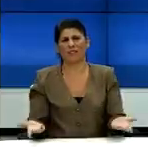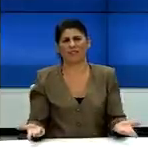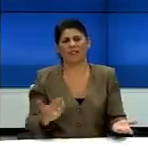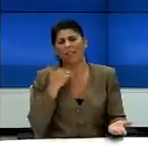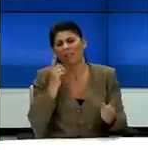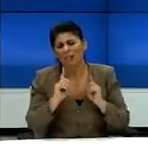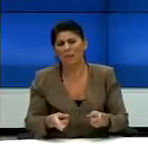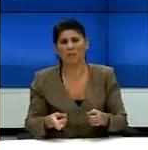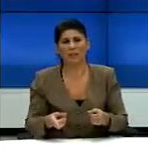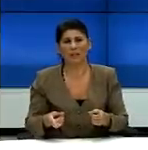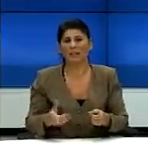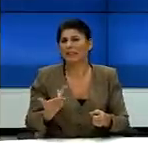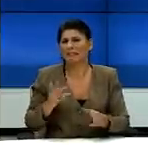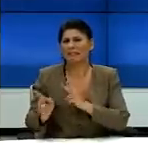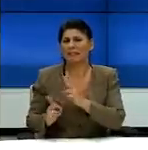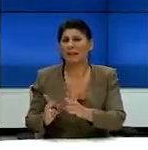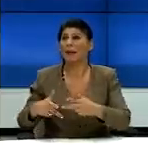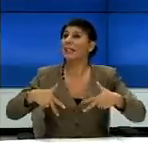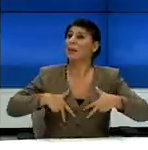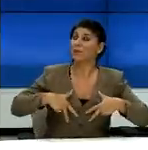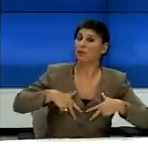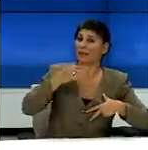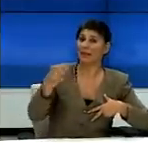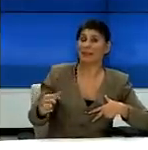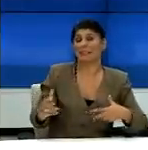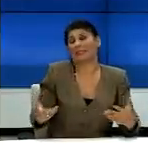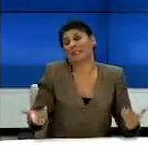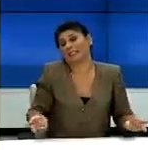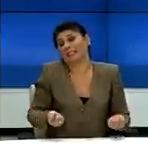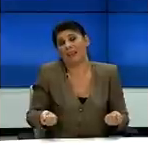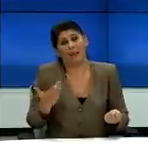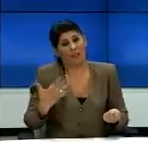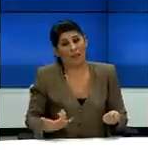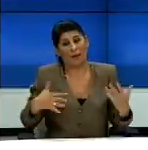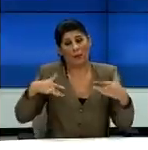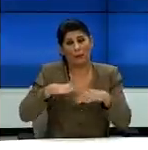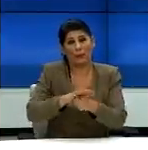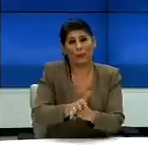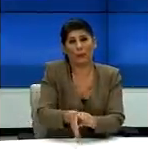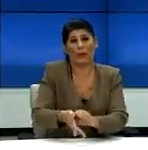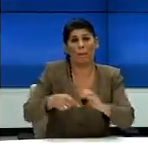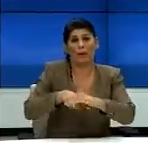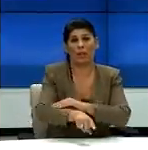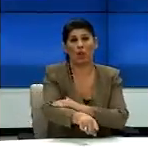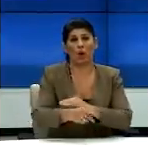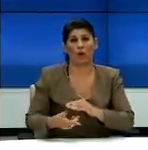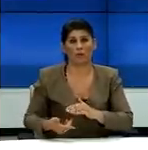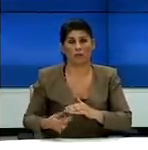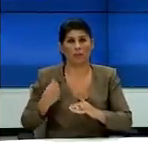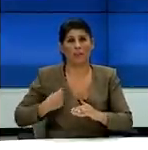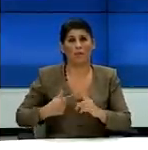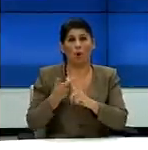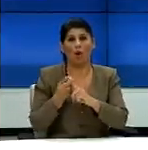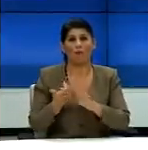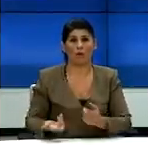Δεν το αποφασίσατε. Και μας λέγατε οι υπουργοί σας, τι να κάνουμε, θα υπάρξει συνωστισμό στο μετρό και στα δημόσια